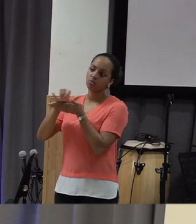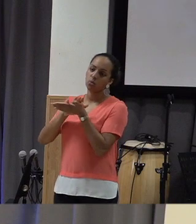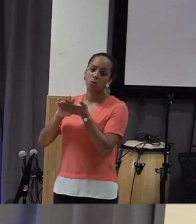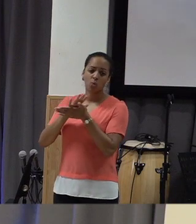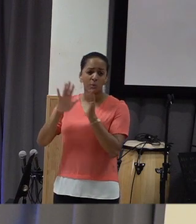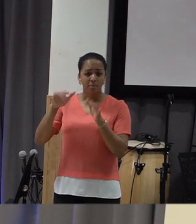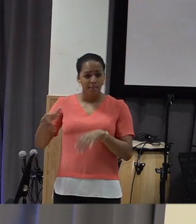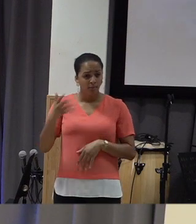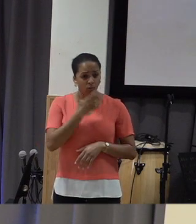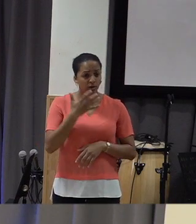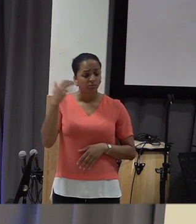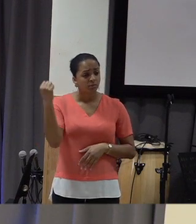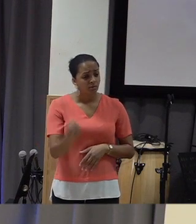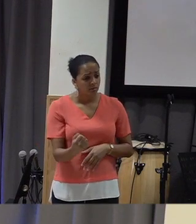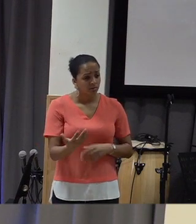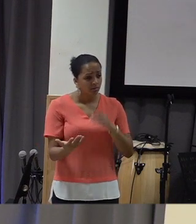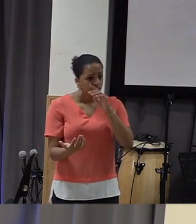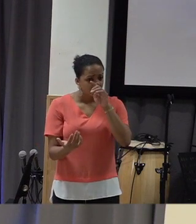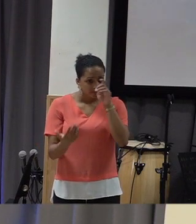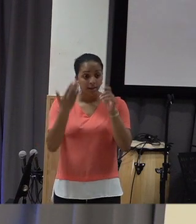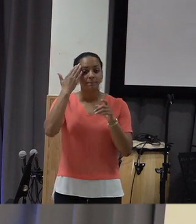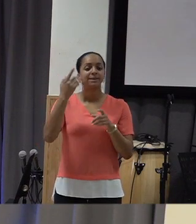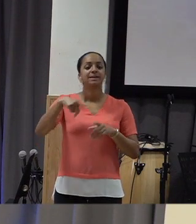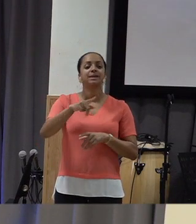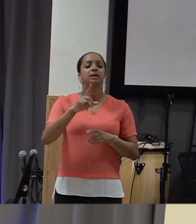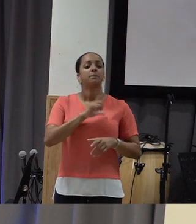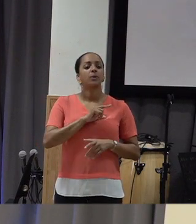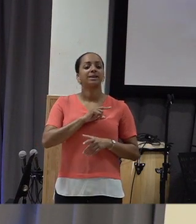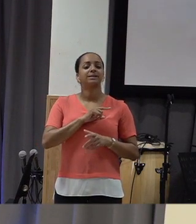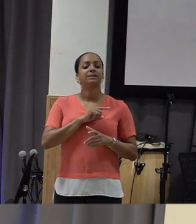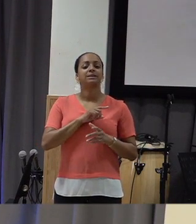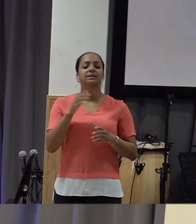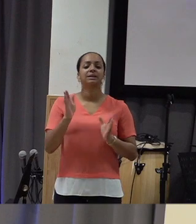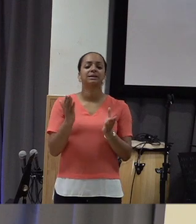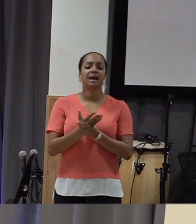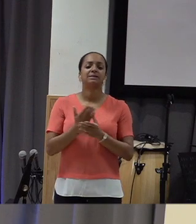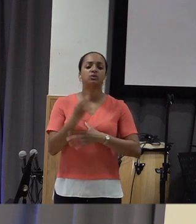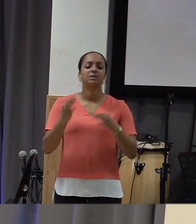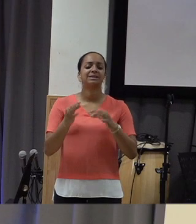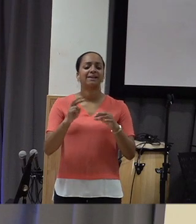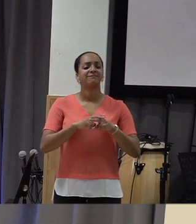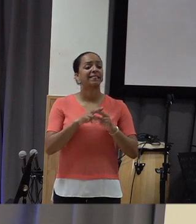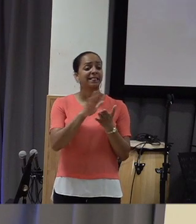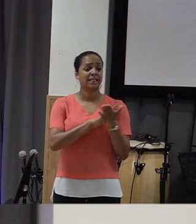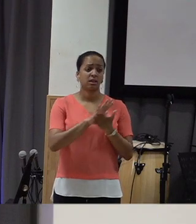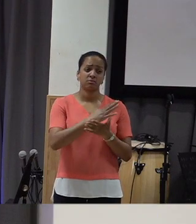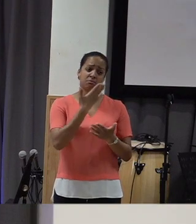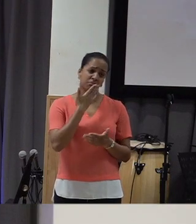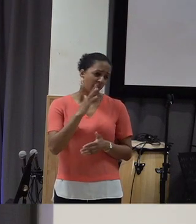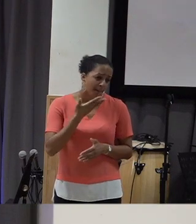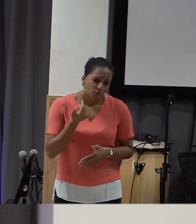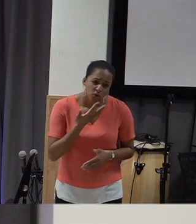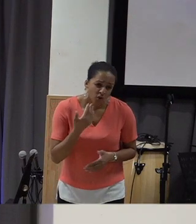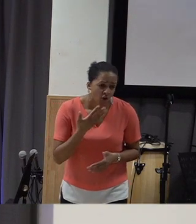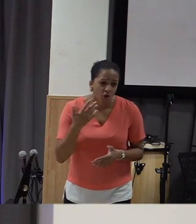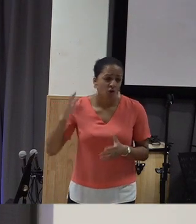des hommes. Mon frère, ma sœur, si ton casier judiciaire est vierge, gloire à Dieu. Gloire à Dieu. Mais si quelqu'un a un casier judiciaire bien rempli, bien